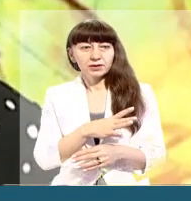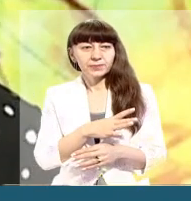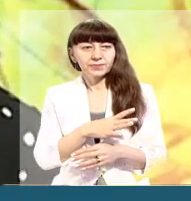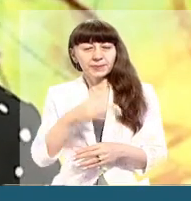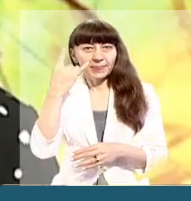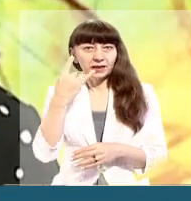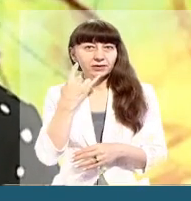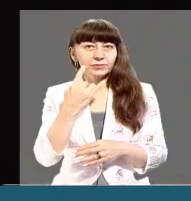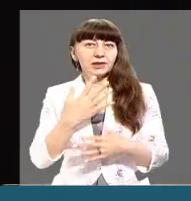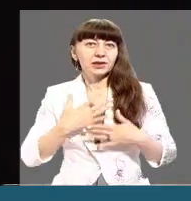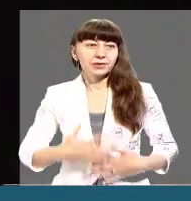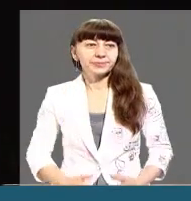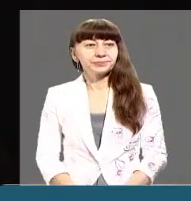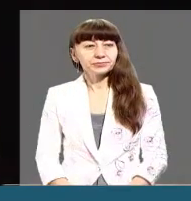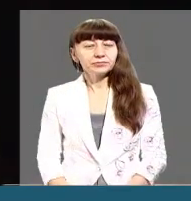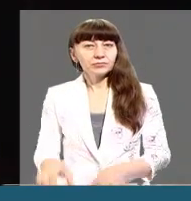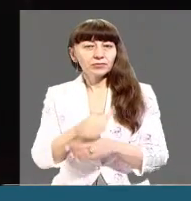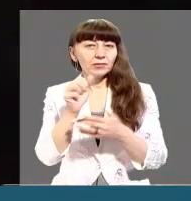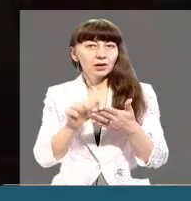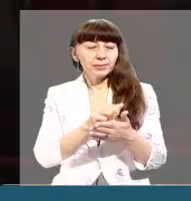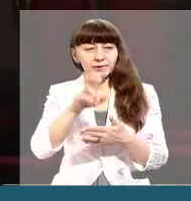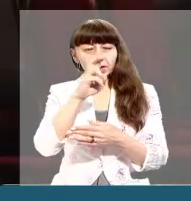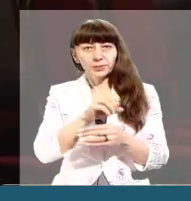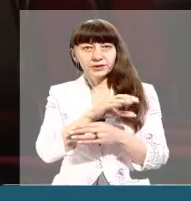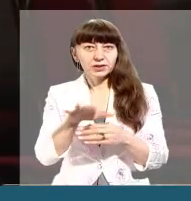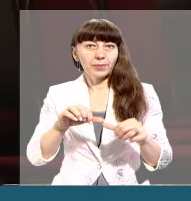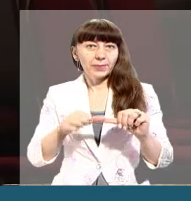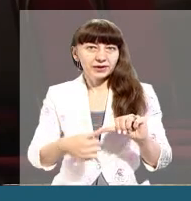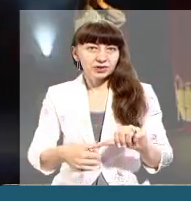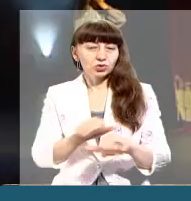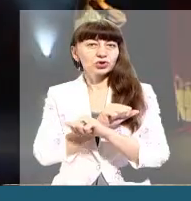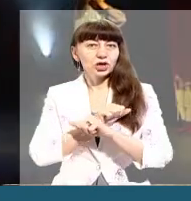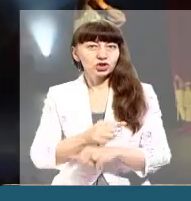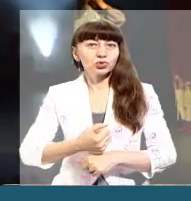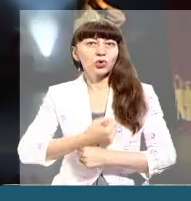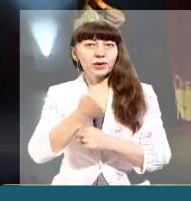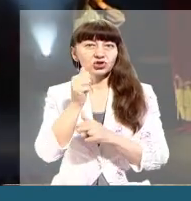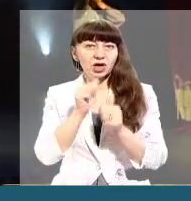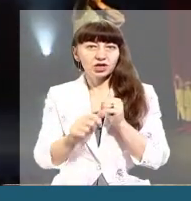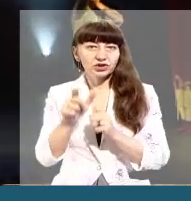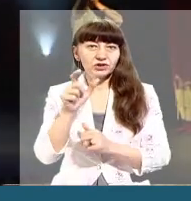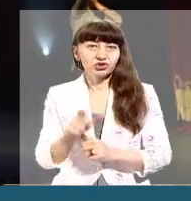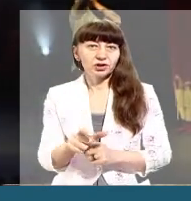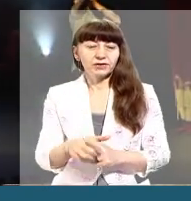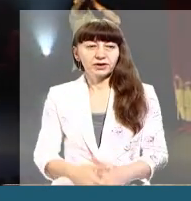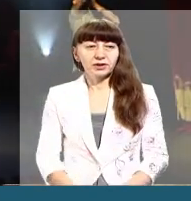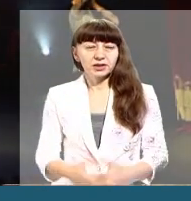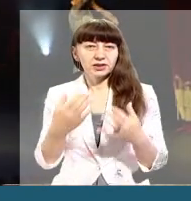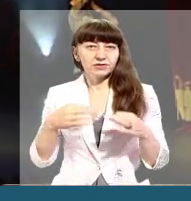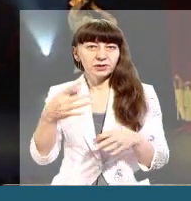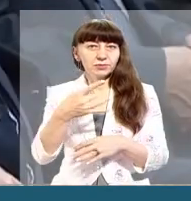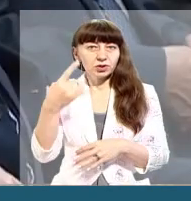в Казахстане был мир. Главный документ страны обеспечивает постоянную защиту и поддержку каждого жителя нашей